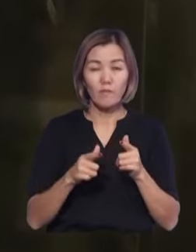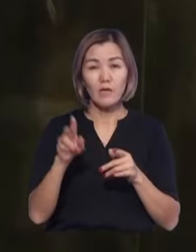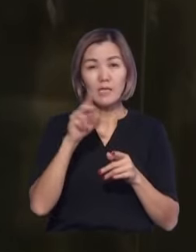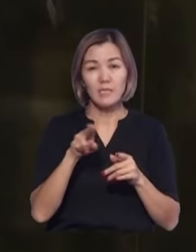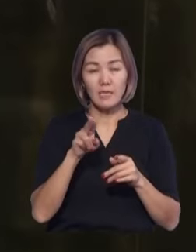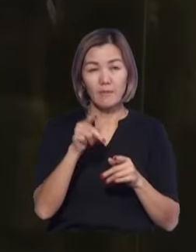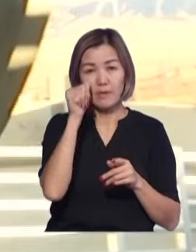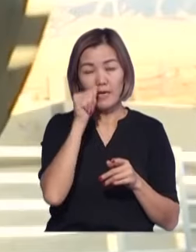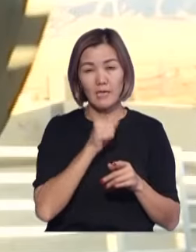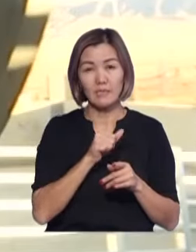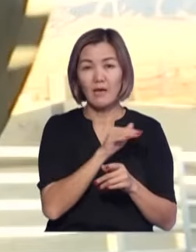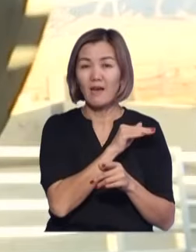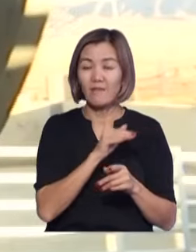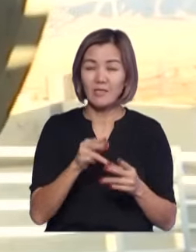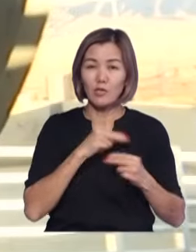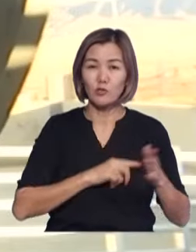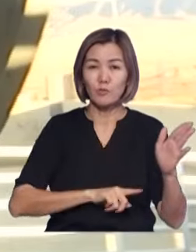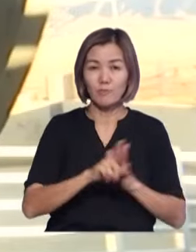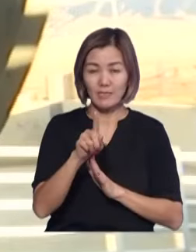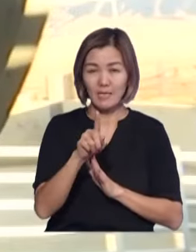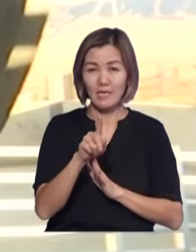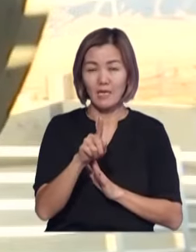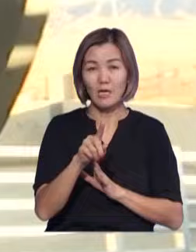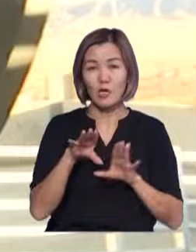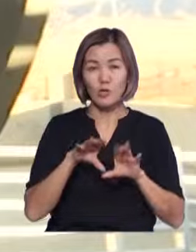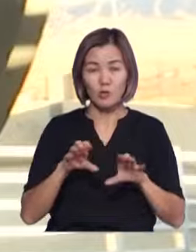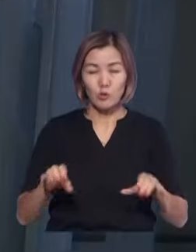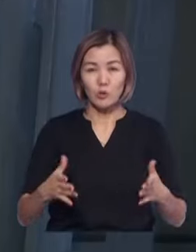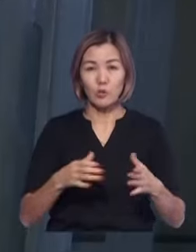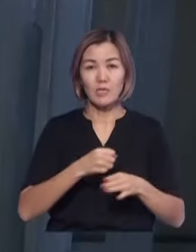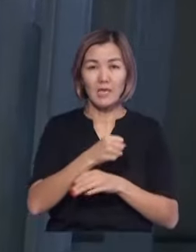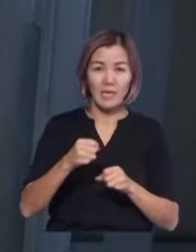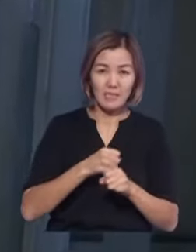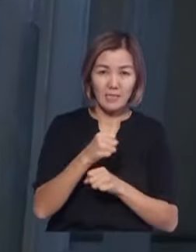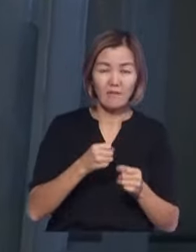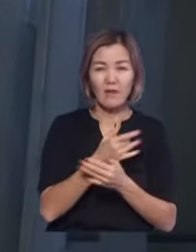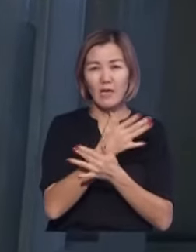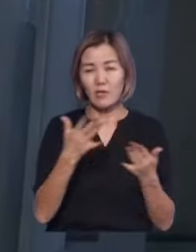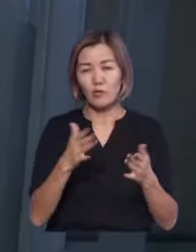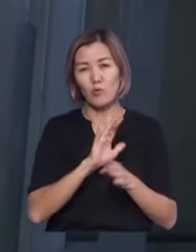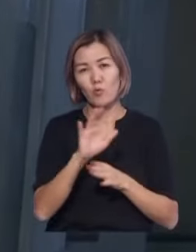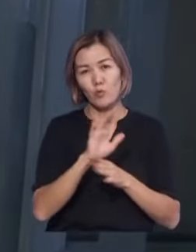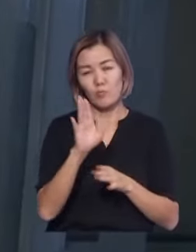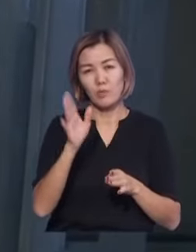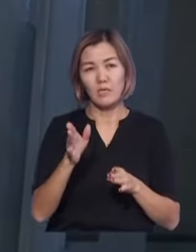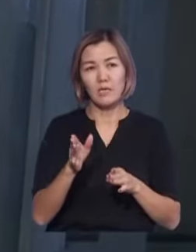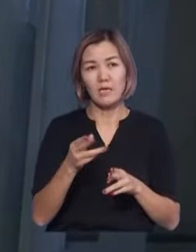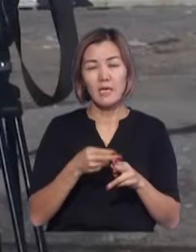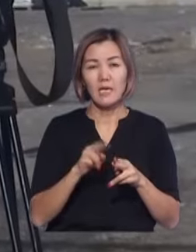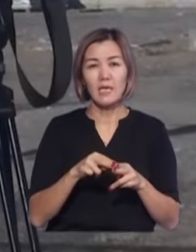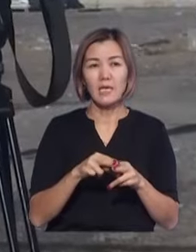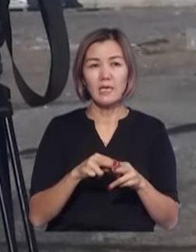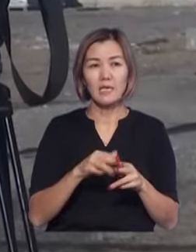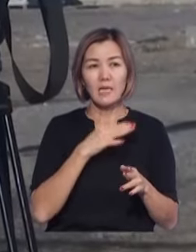1990-да ресми жұмыс бастамақ. Мұнда шұжық және консерві өнімдері өндіріледі. Ең бір тиімді тұсы,